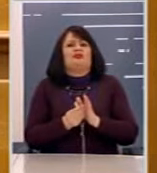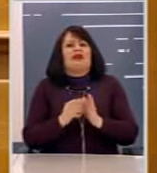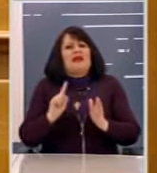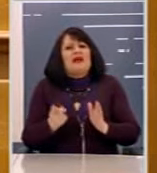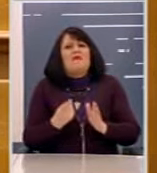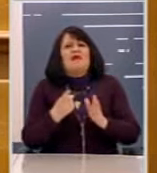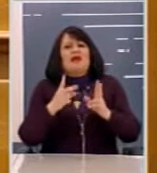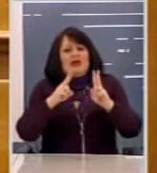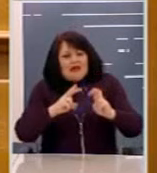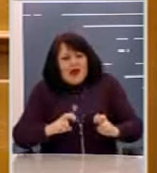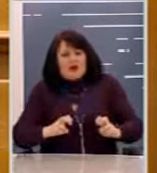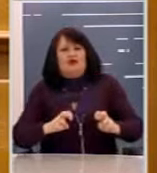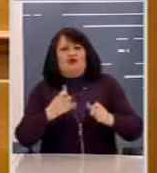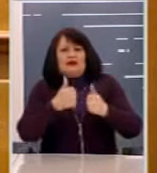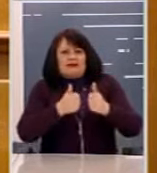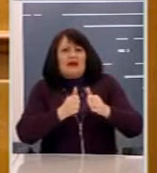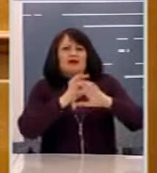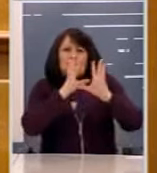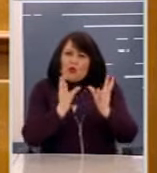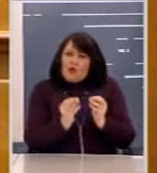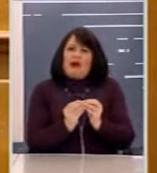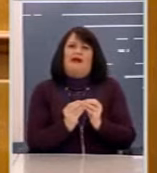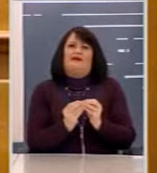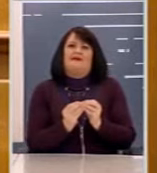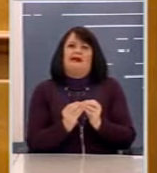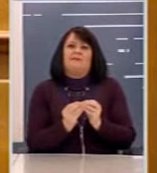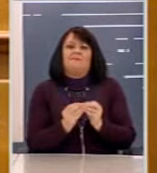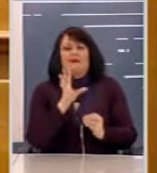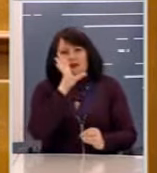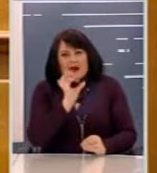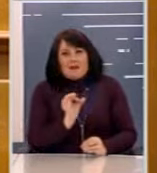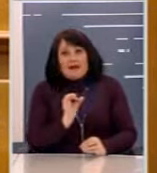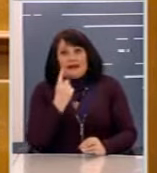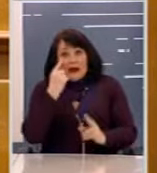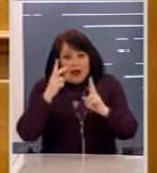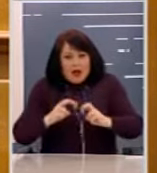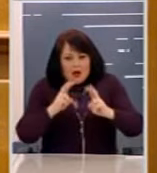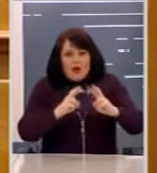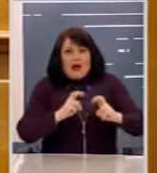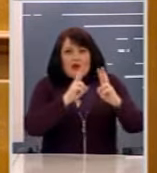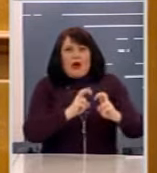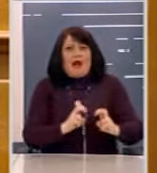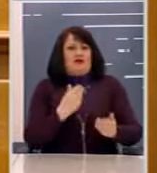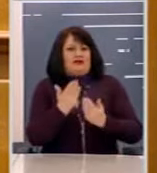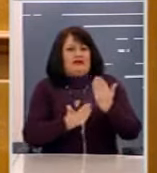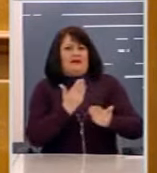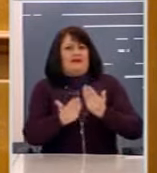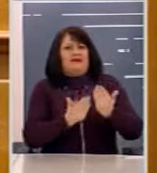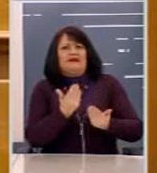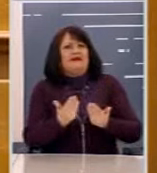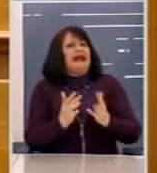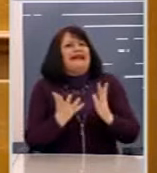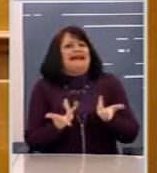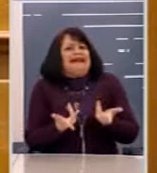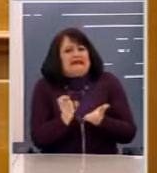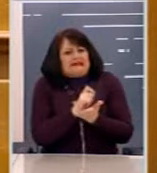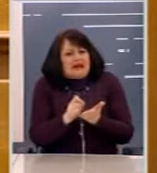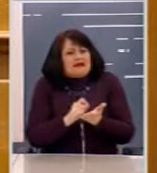πρωτόκολλα για να γίνει όντως ένας ουσιαστικός έλεγχος της πολύ μεγάλης ζήτησης και της αύξησης του όγκου των